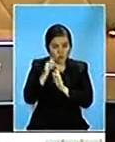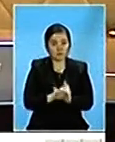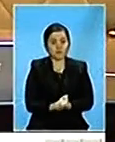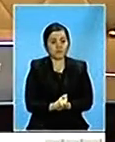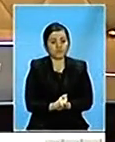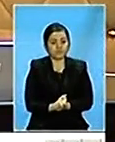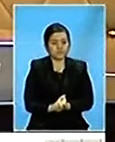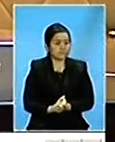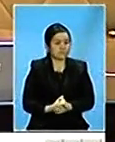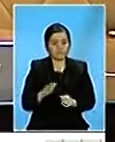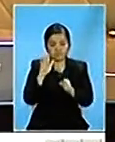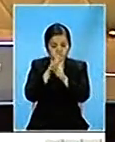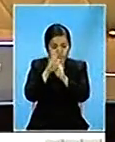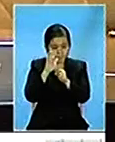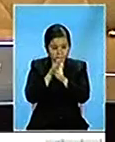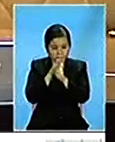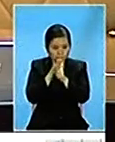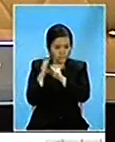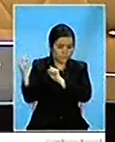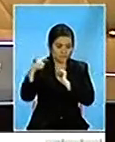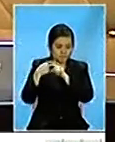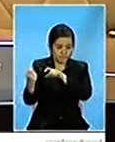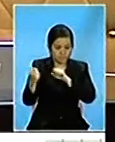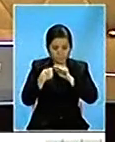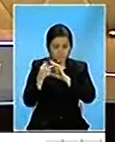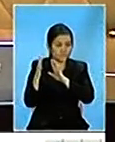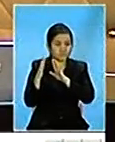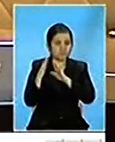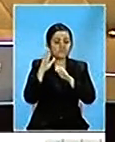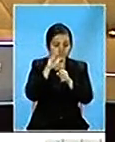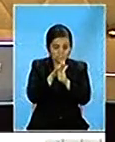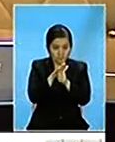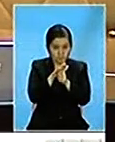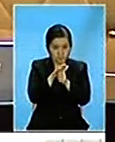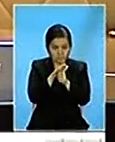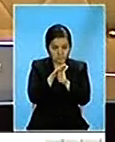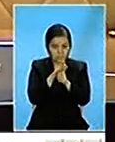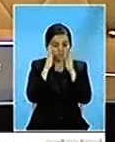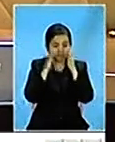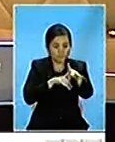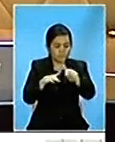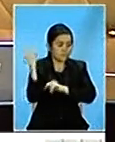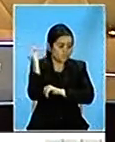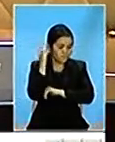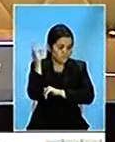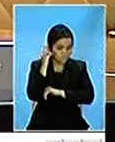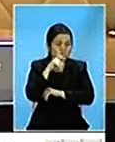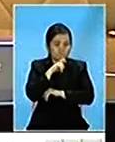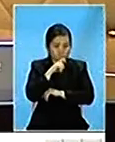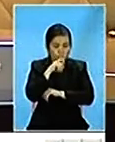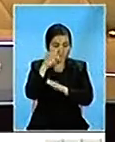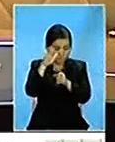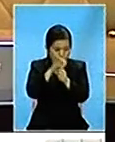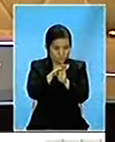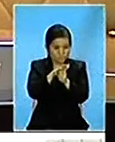ผมไม่ญาติทั้งคู่แล้วครับทั้งสองฝ่ายเดี๋ยวก็โต้กันอย่างนี้ครับผมไปเรื่องอื่นพอแล้วครับประชาชนฟังอยู่ผมพอแล้วครับท่านจะรู้พอ